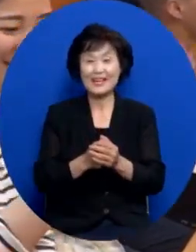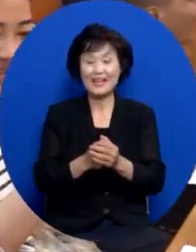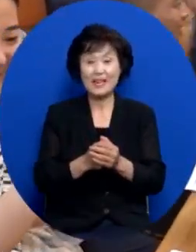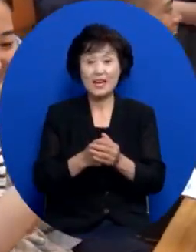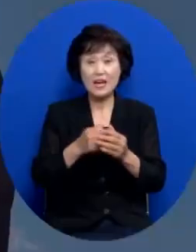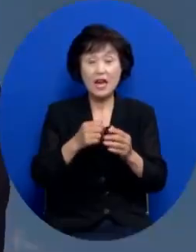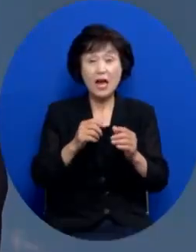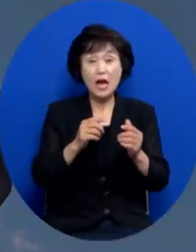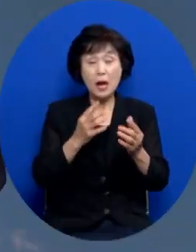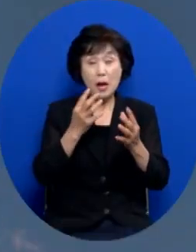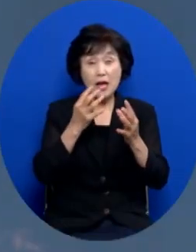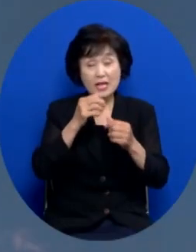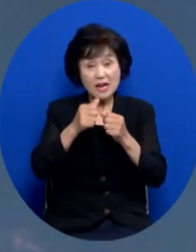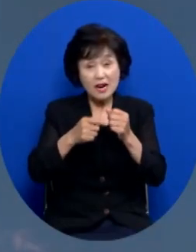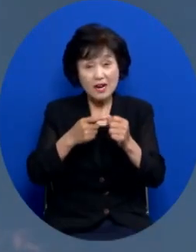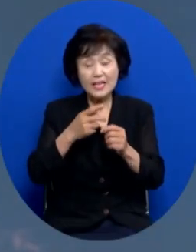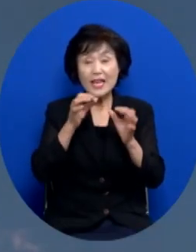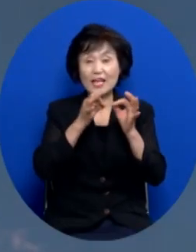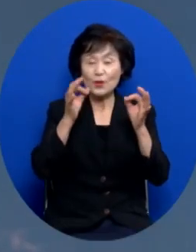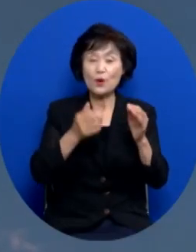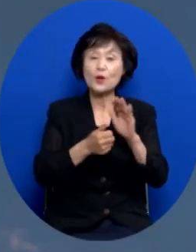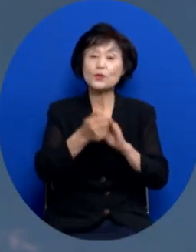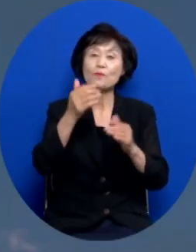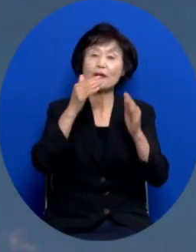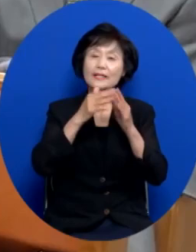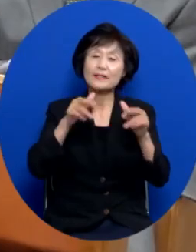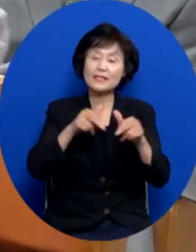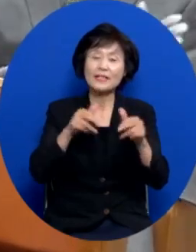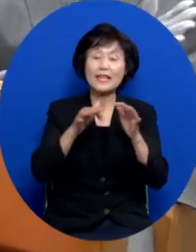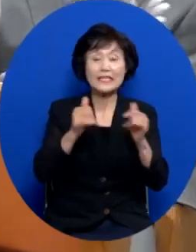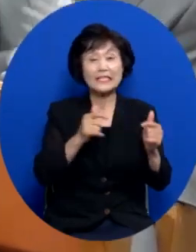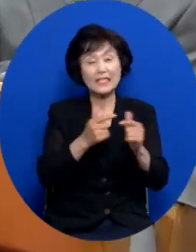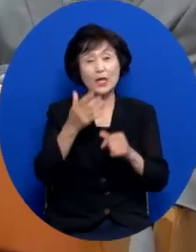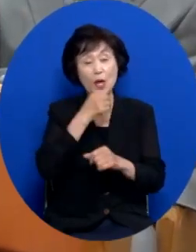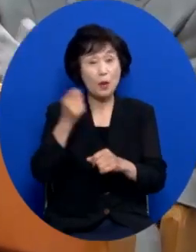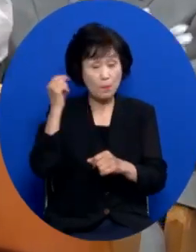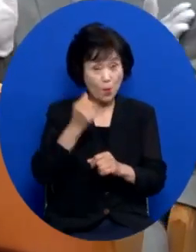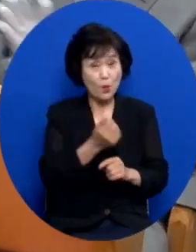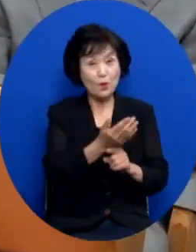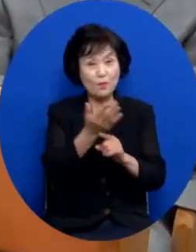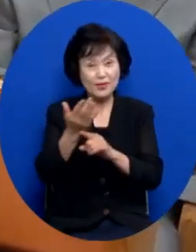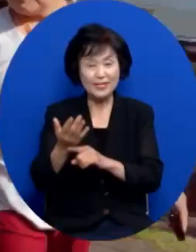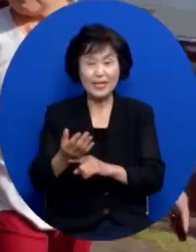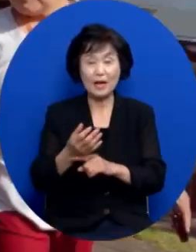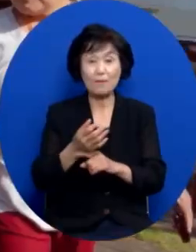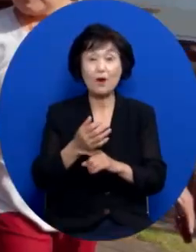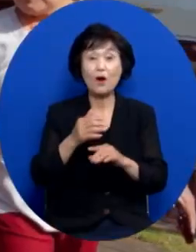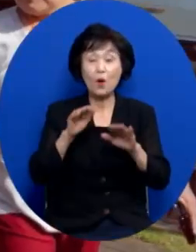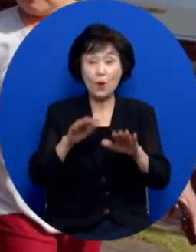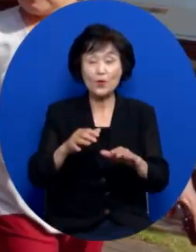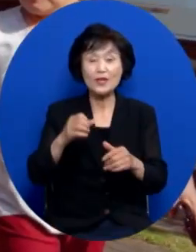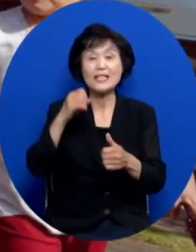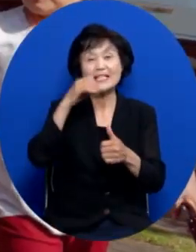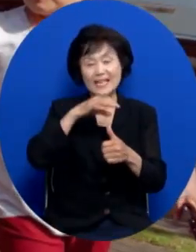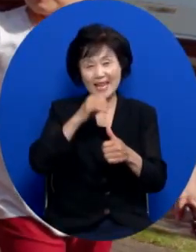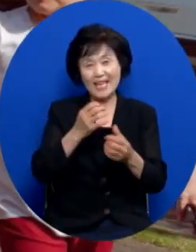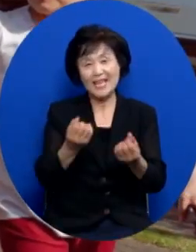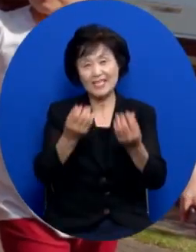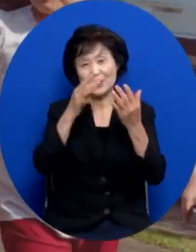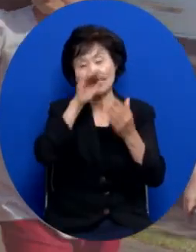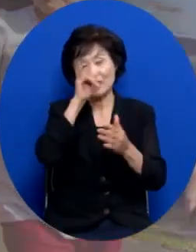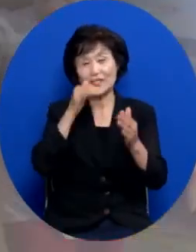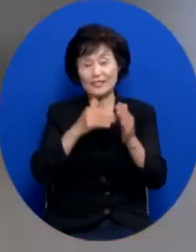미사목민교회는 여러 해 동안 소망의 집 장애인들에게 복음을 전하고 섬기며 세례식을 진행하게 되었습니다. 얼마 전엔 소망의